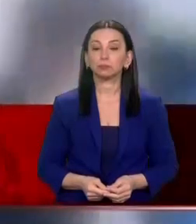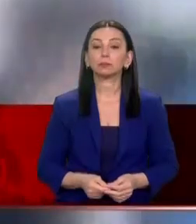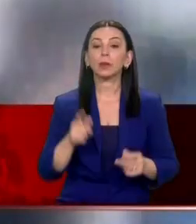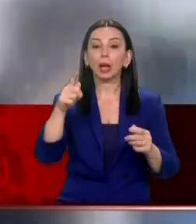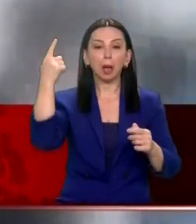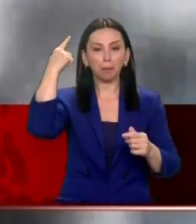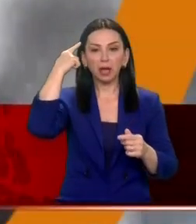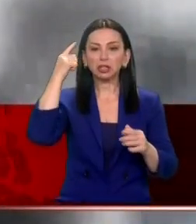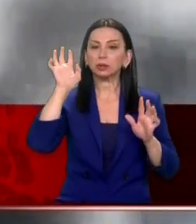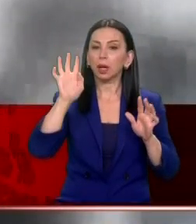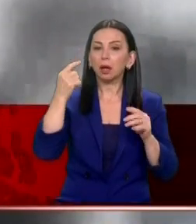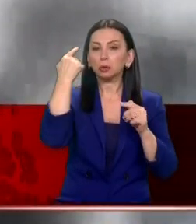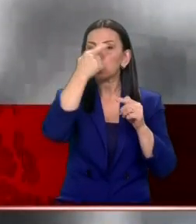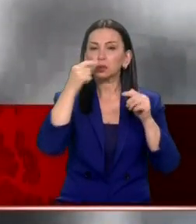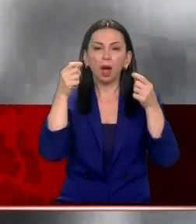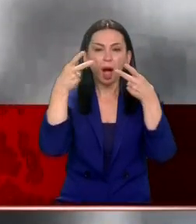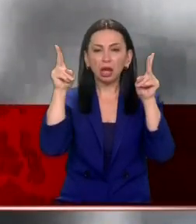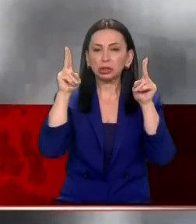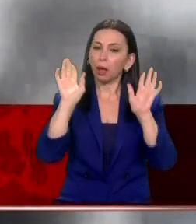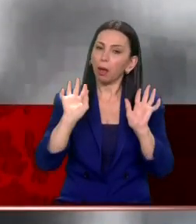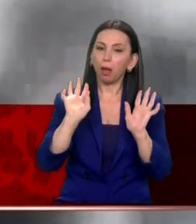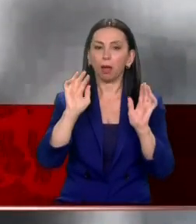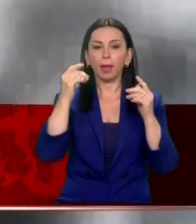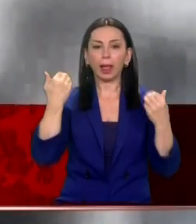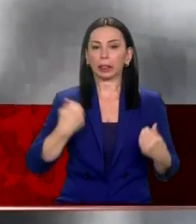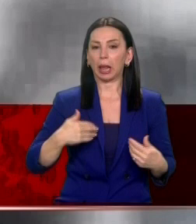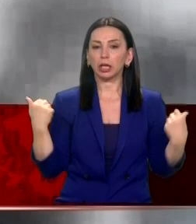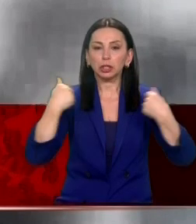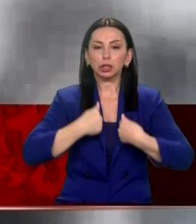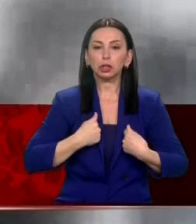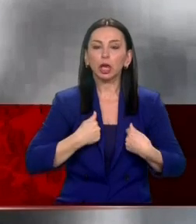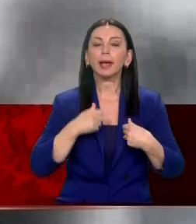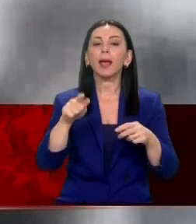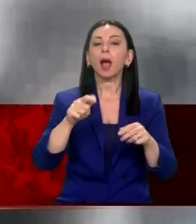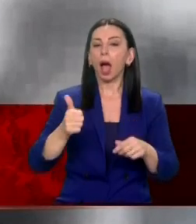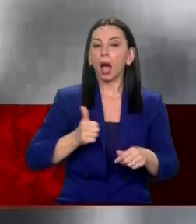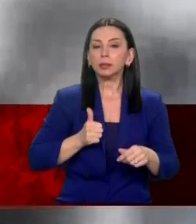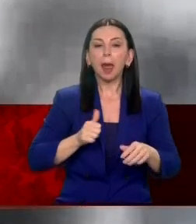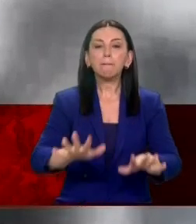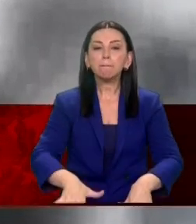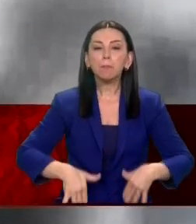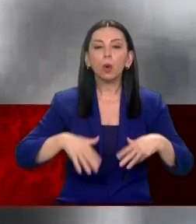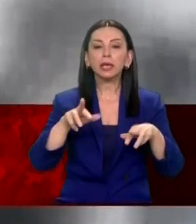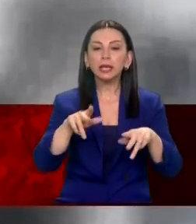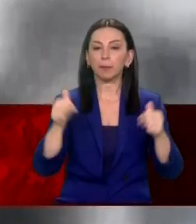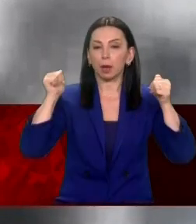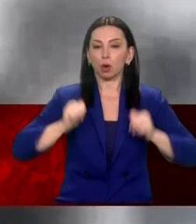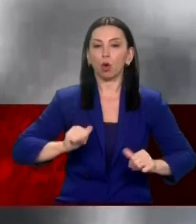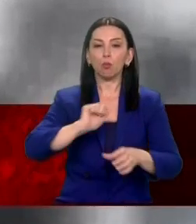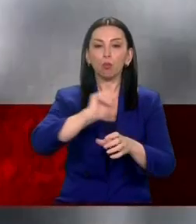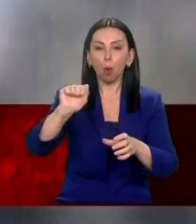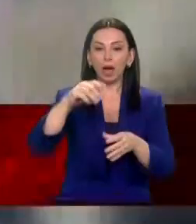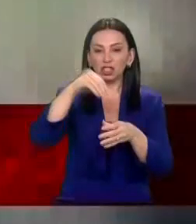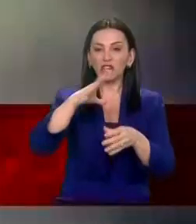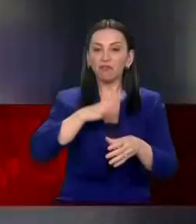Başında sadece gözlerini açıkta bırakan örtüsü, üzerinde deri ceketi, kamuflaj pantolonu, sırtında bombanın olduğu çanta, elinde bir